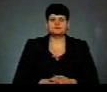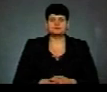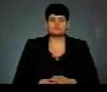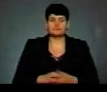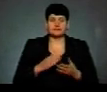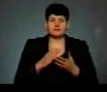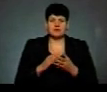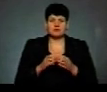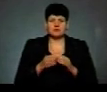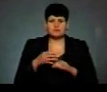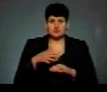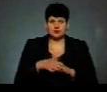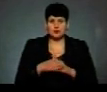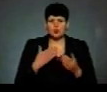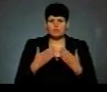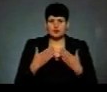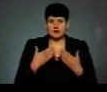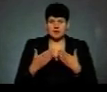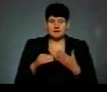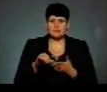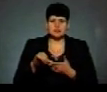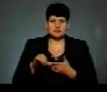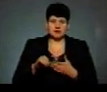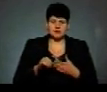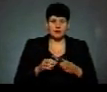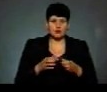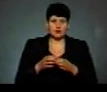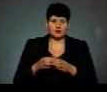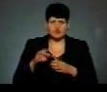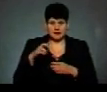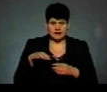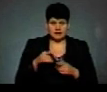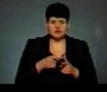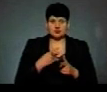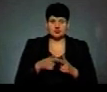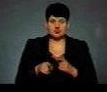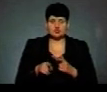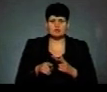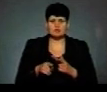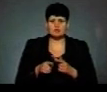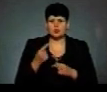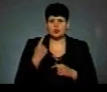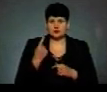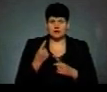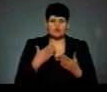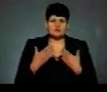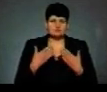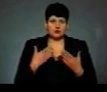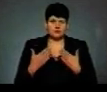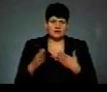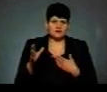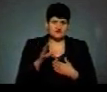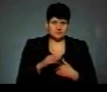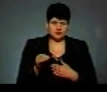є проблеми з розумінням, з комунікацією, зокрема, представникам якихось конкретних країн, чи безпосередньо однакове спілкування з